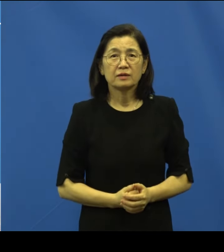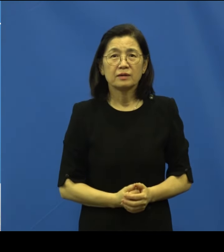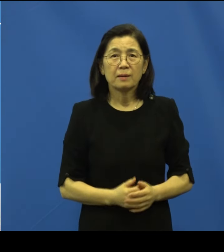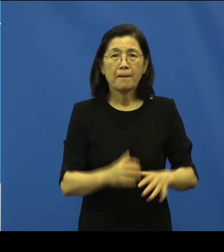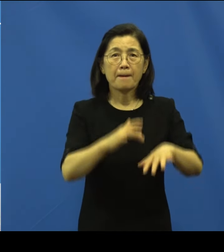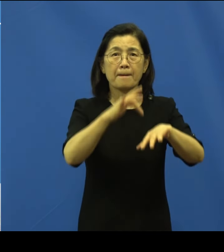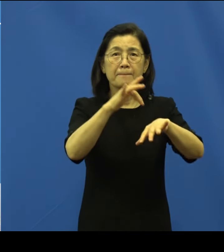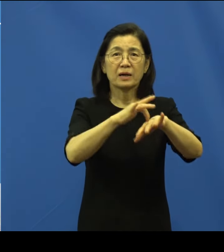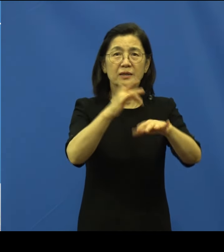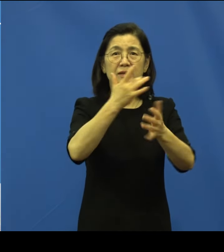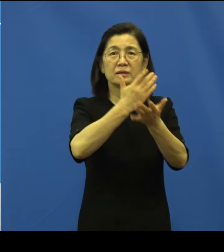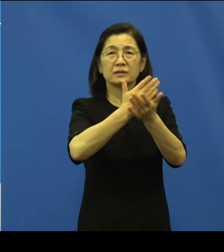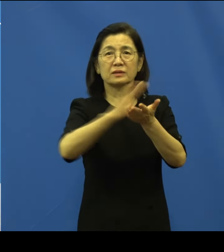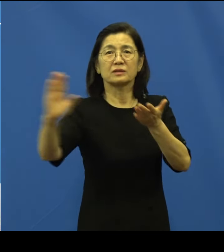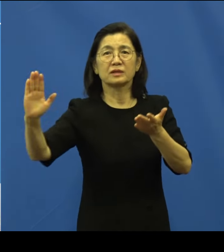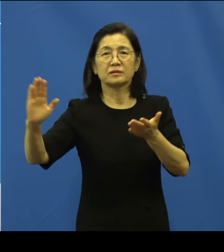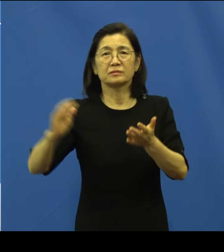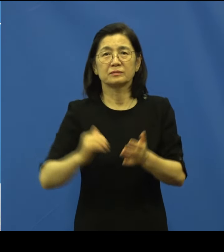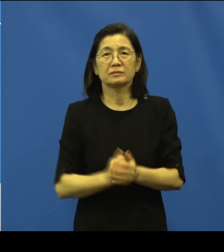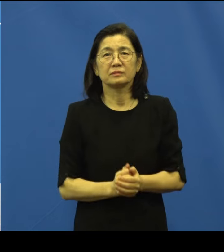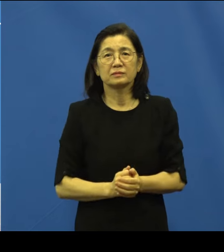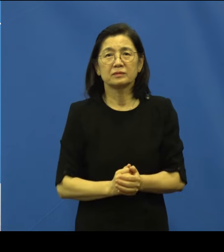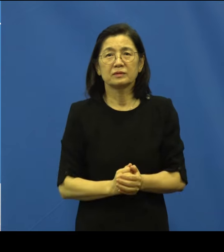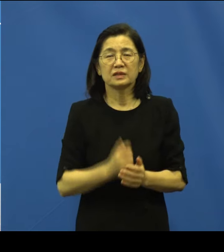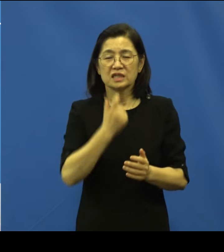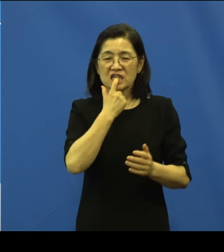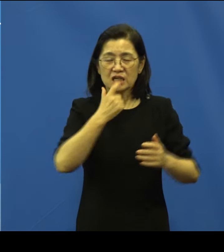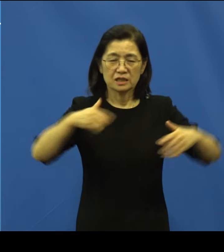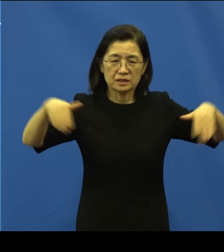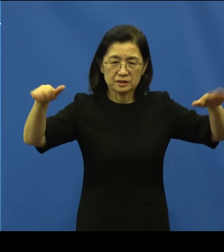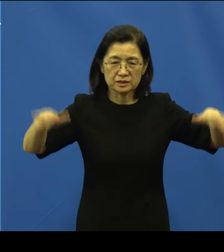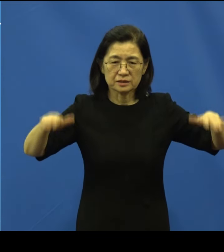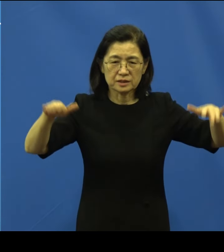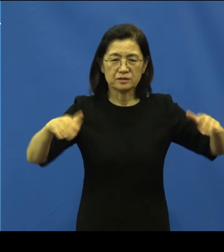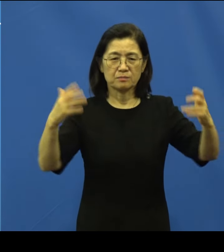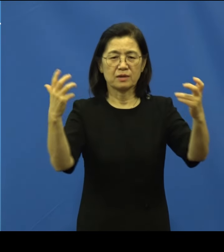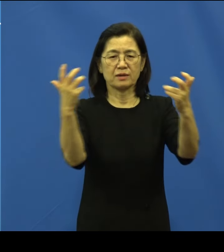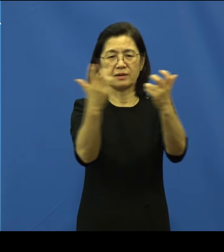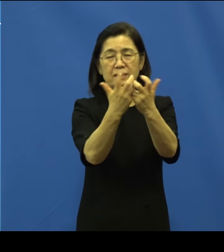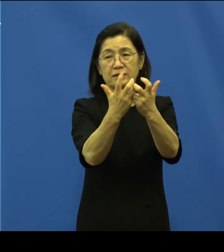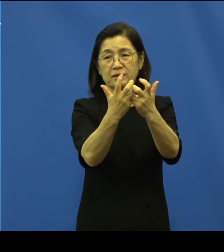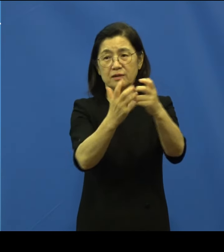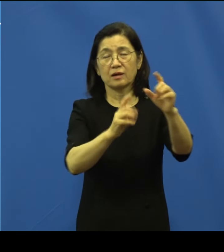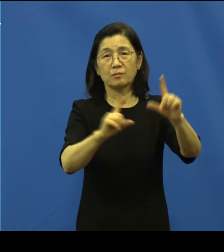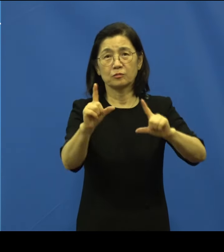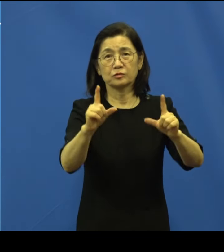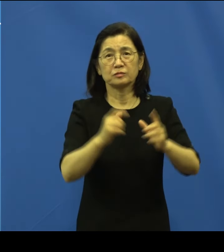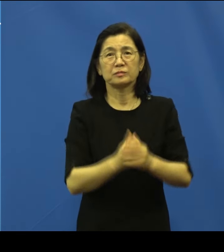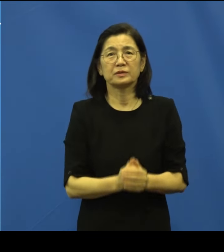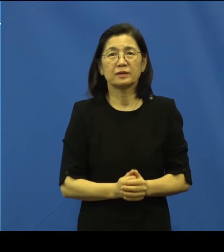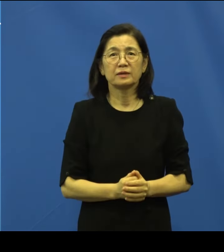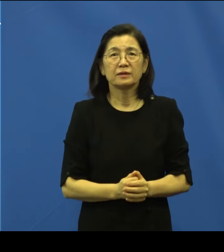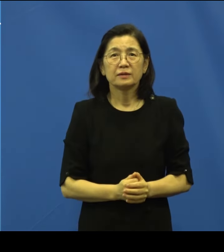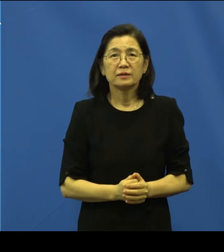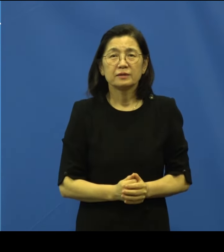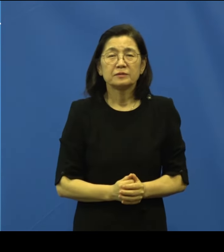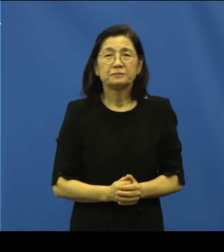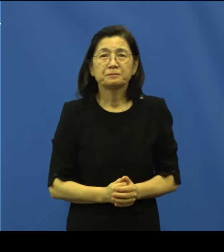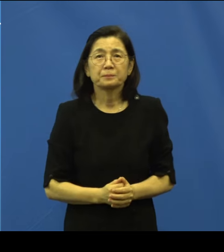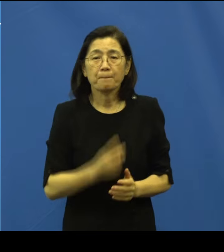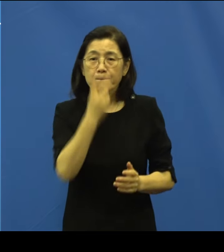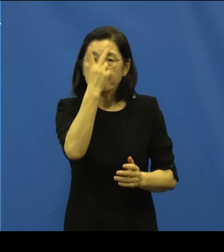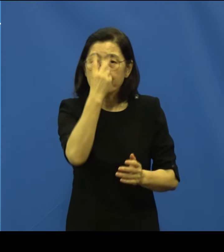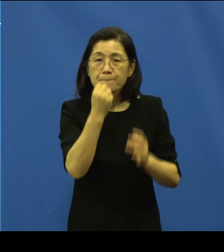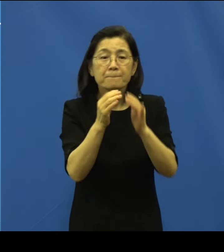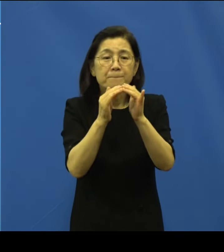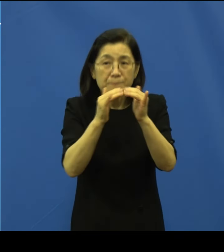마귀는 안 보여요. 천사들만 꽉 둘러서고 있어요. 여러분, 복음서에서 맹인이 눈을 뜨는 기적이